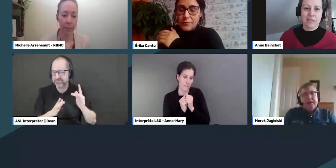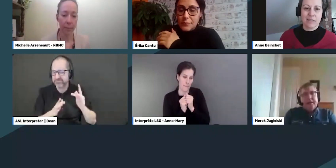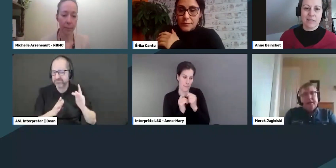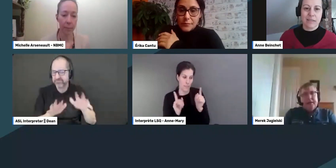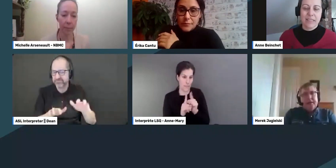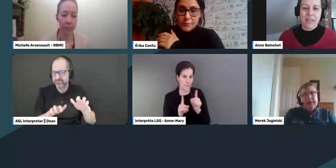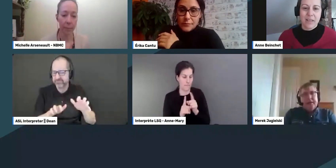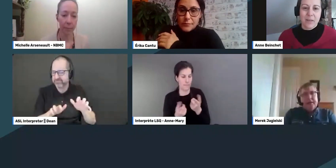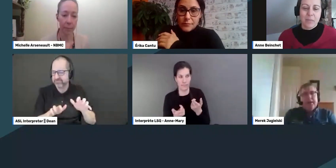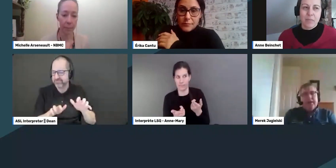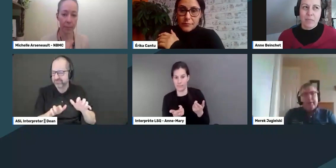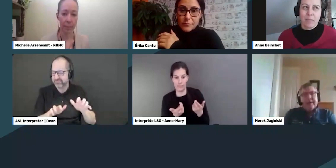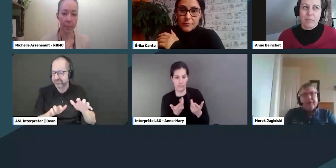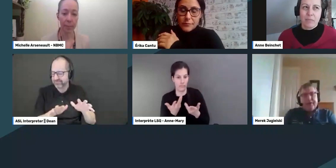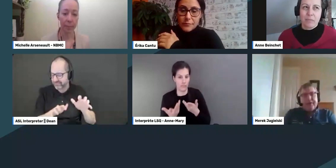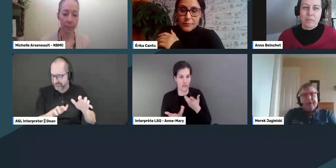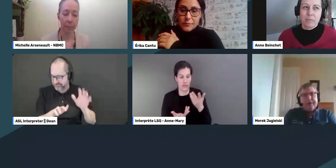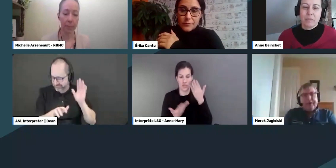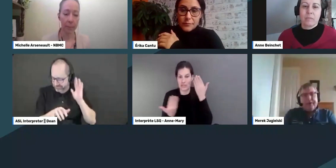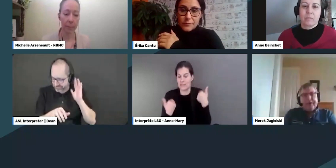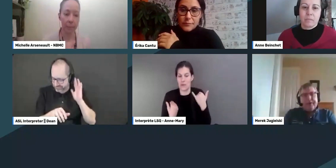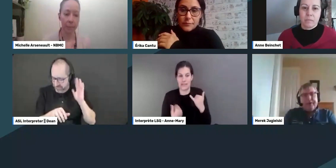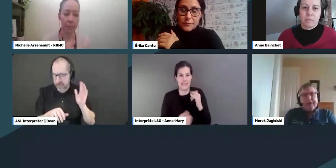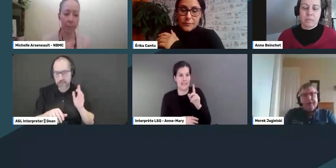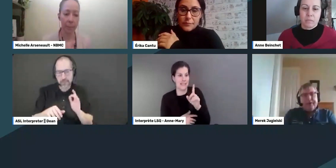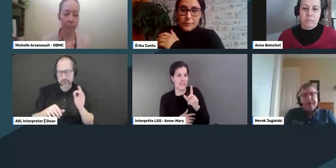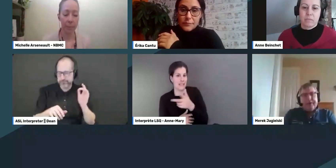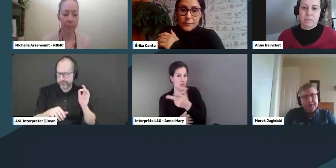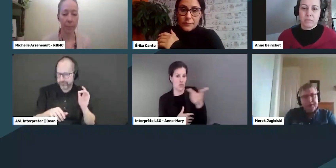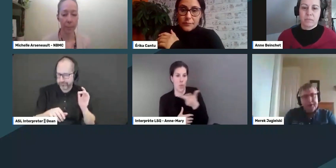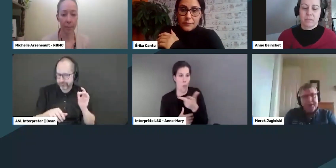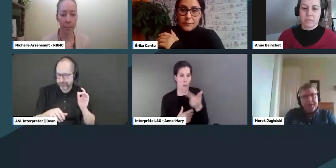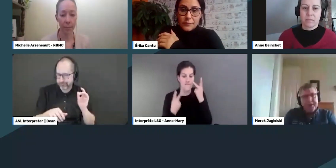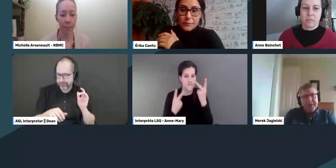Inaudible à l'interprète et donc inintelligible.